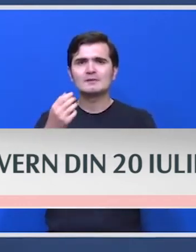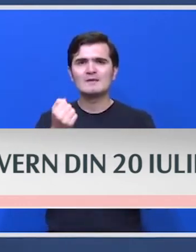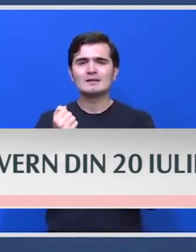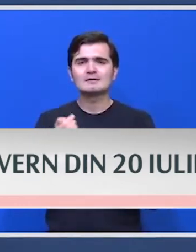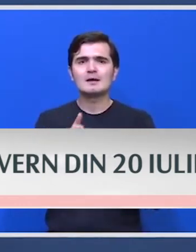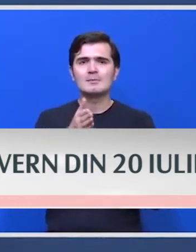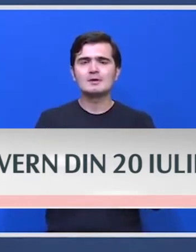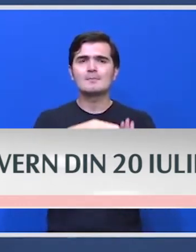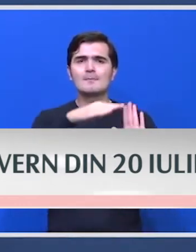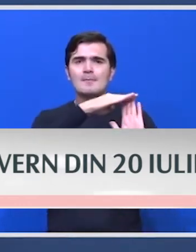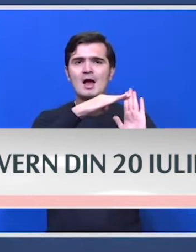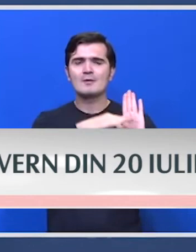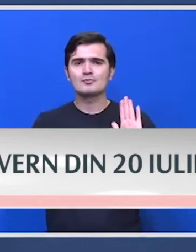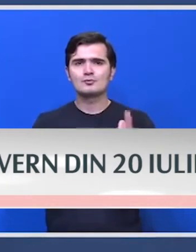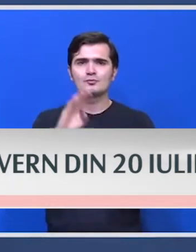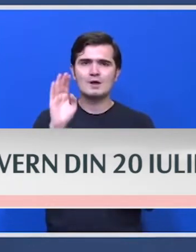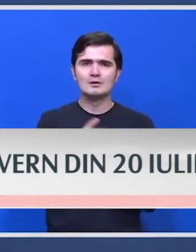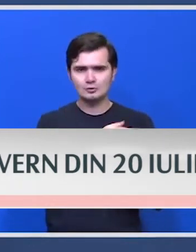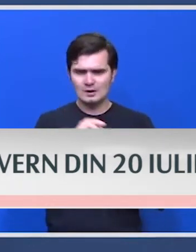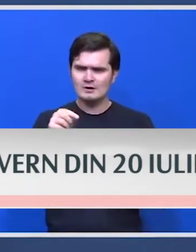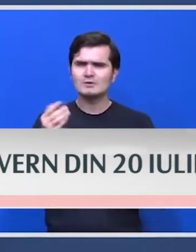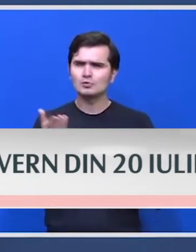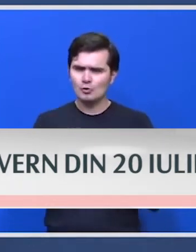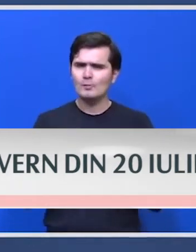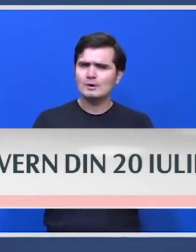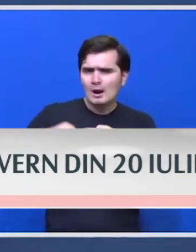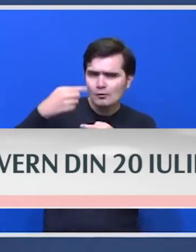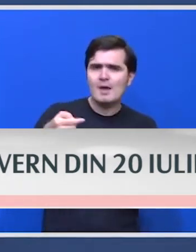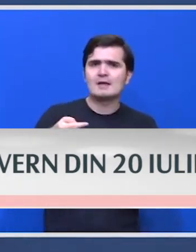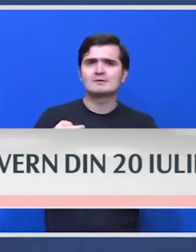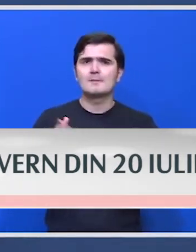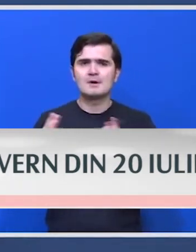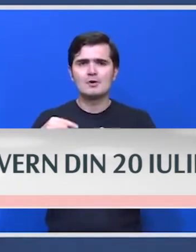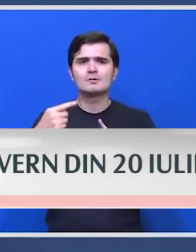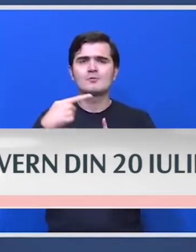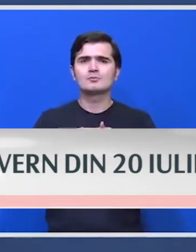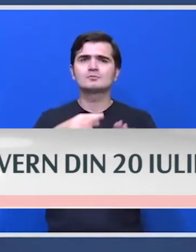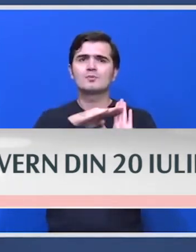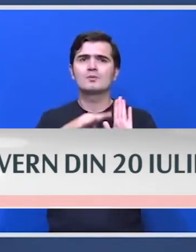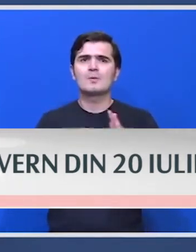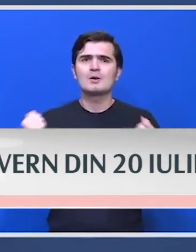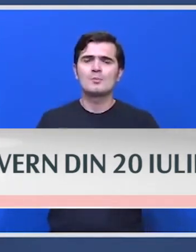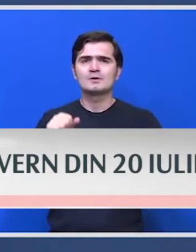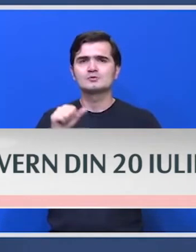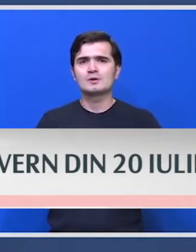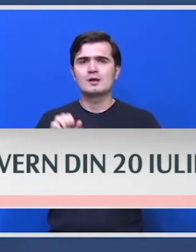urmează acestei strategii în perioada imediat următoare și programele operaționale